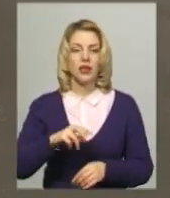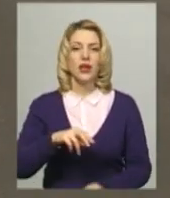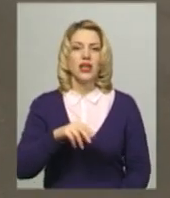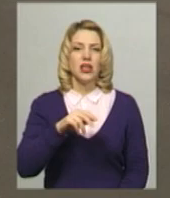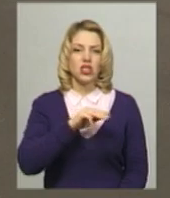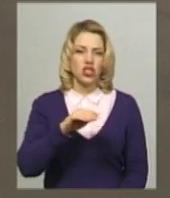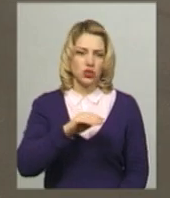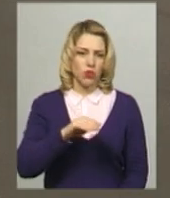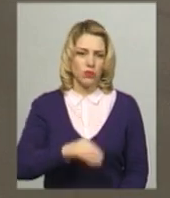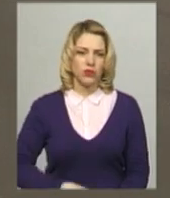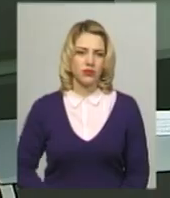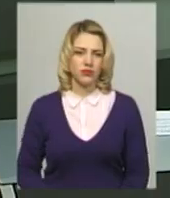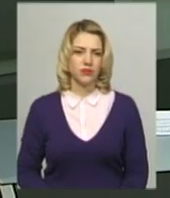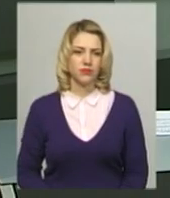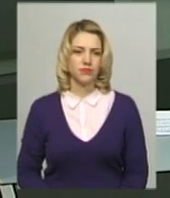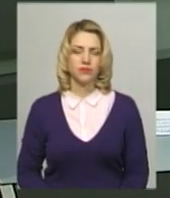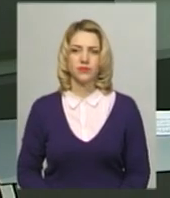Новини «Поділля-Центр».